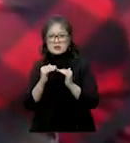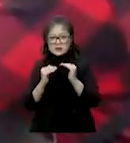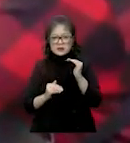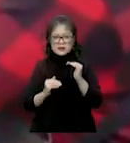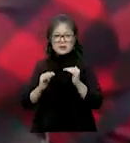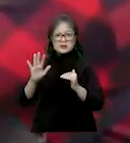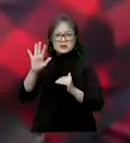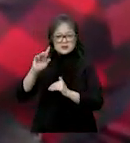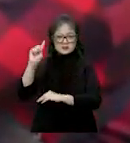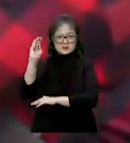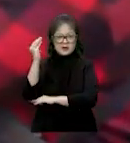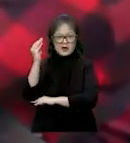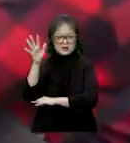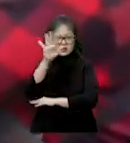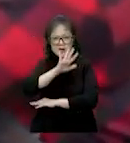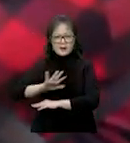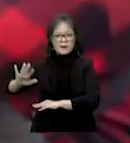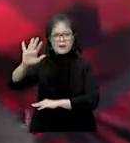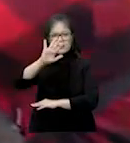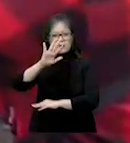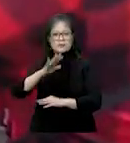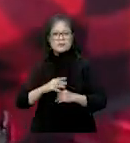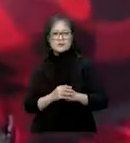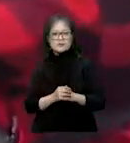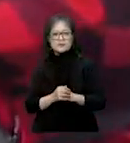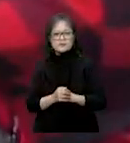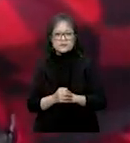udara di DKI Jakarta. Dari Jakarta, Muhammad Zulhilmi, Wildan Aulia, iNews melaporkan.